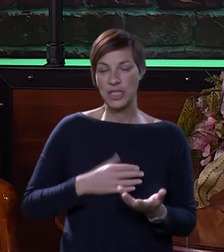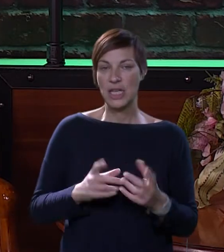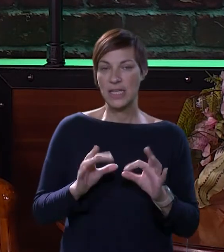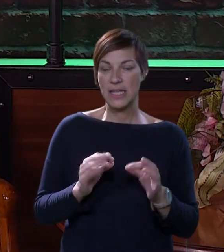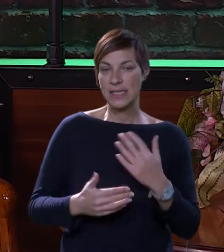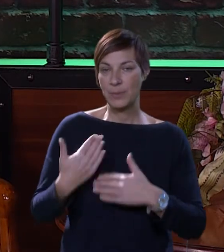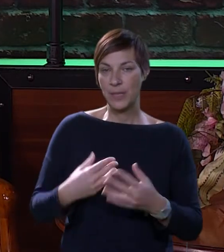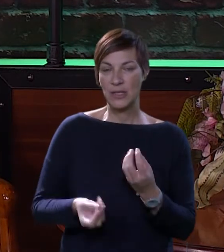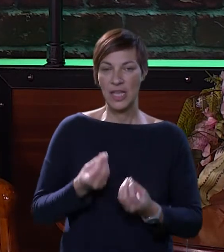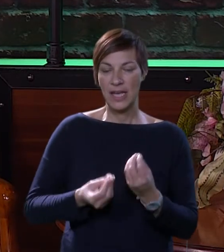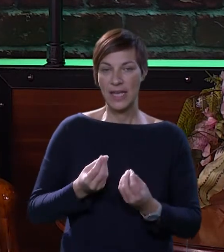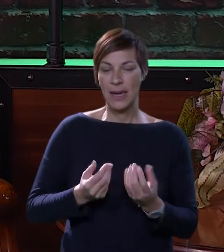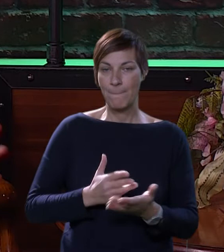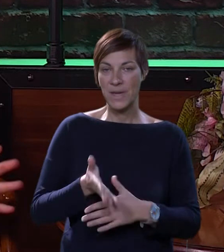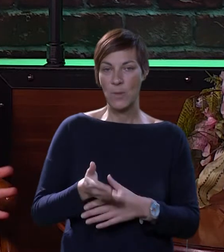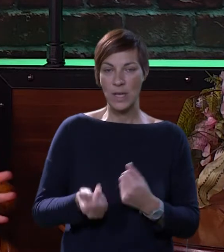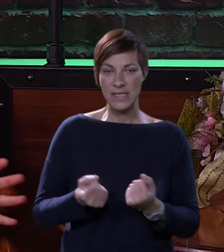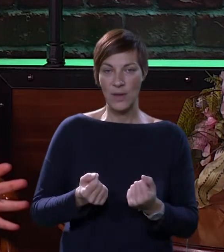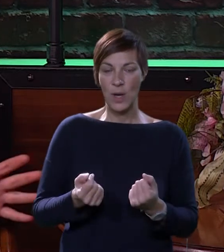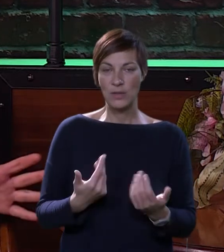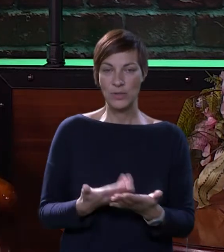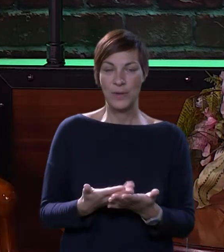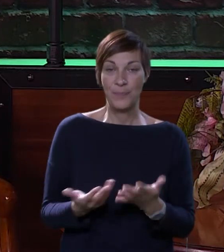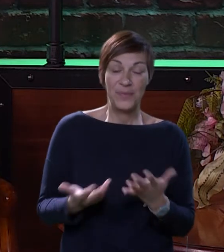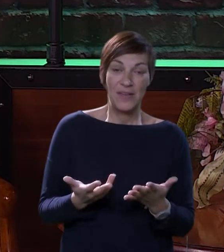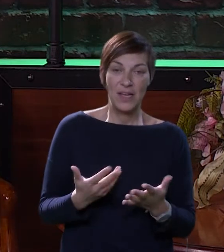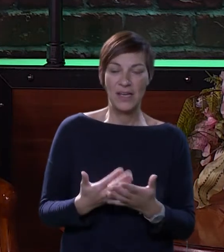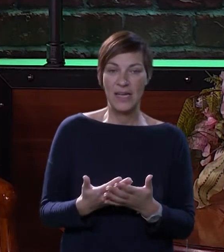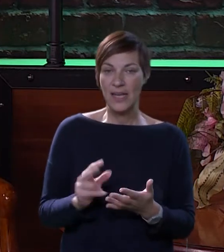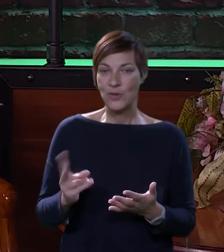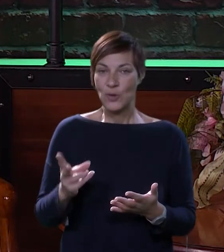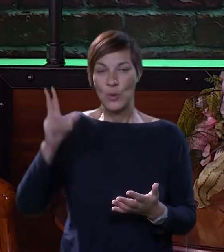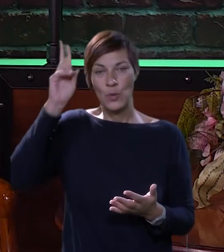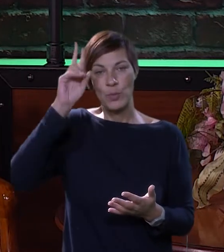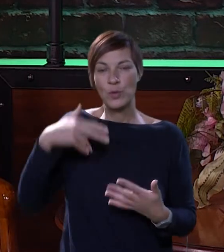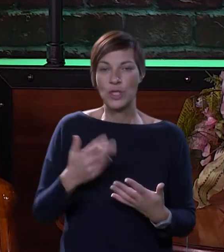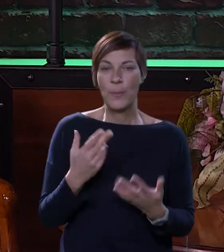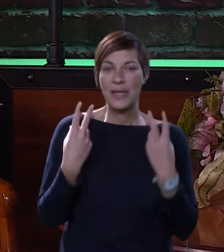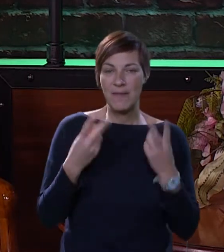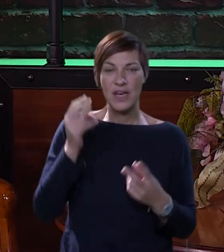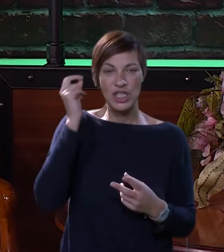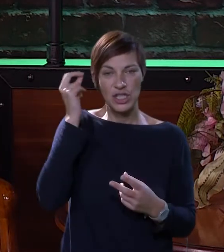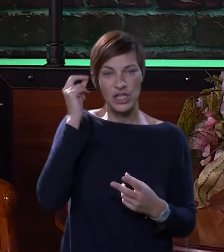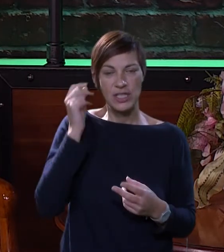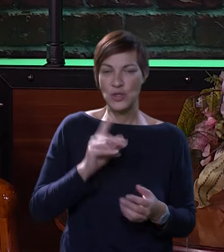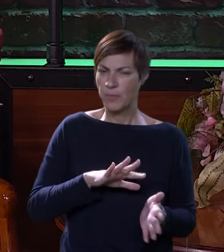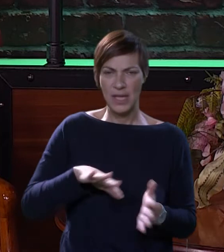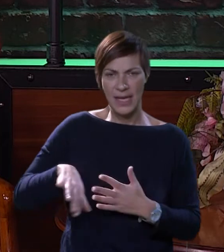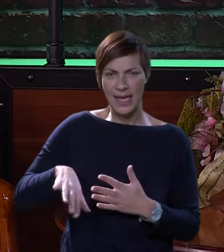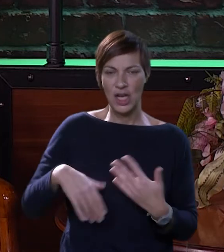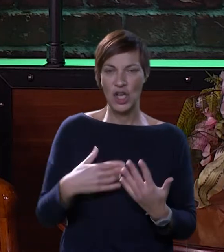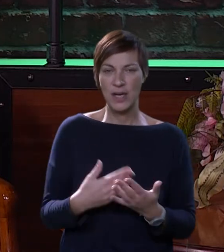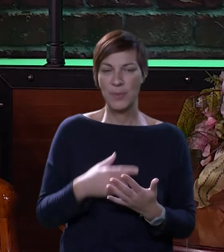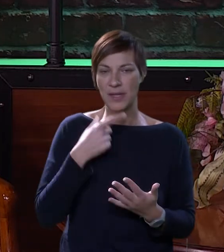želiš, 10 minuta igrati prije ulaska u auto. Evo, kao neku alternativu. Opet je važno da čujemo, da ne